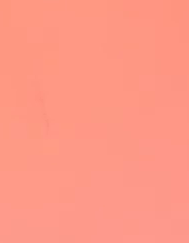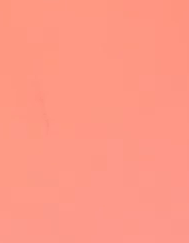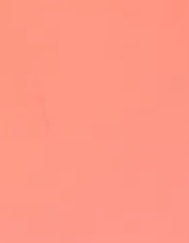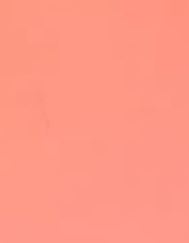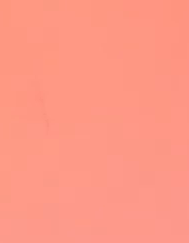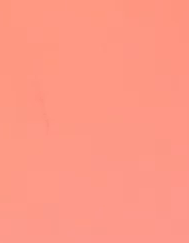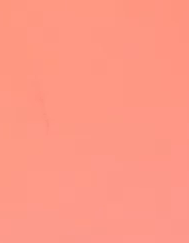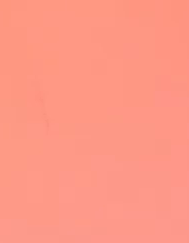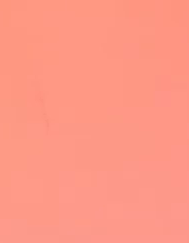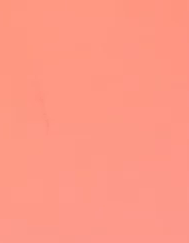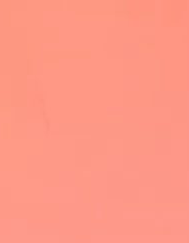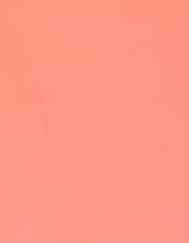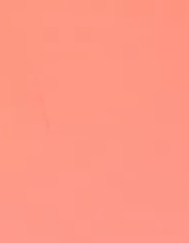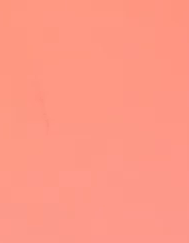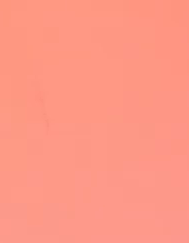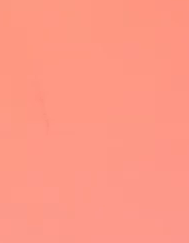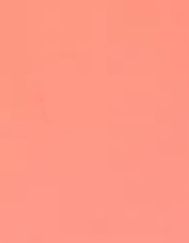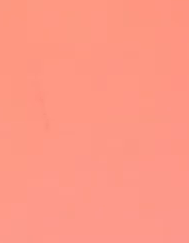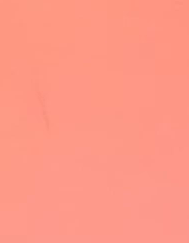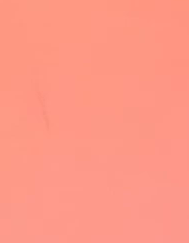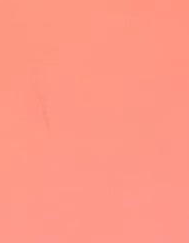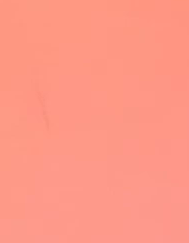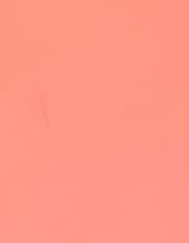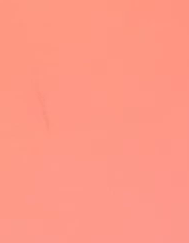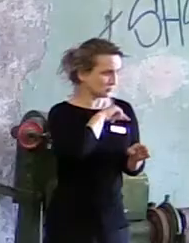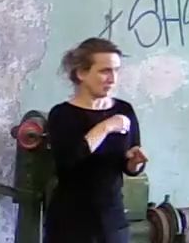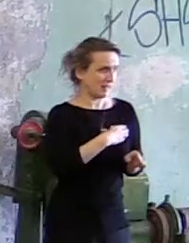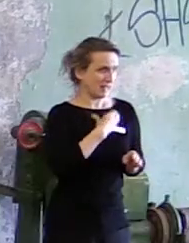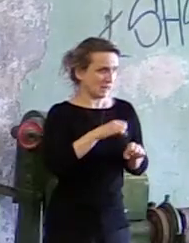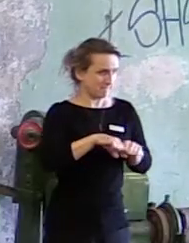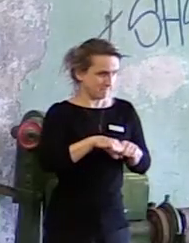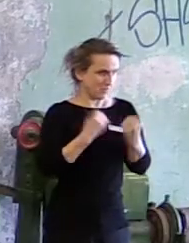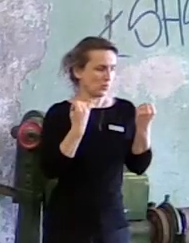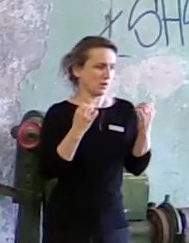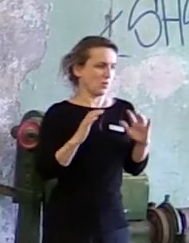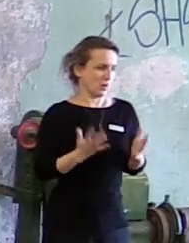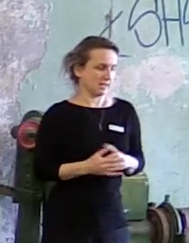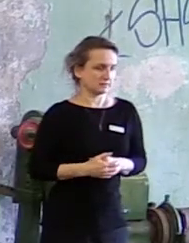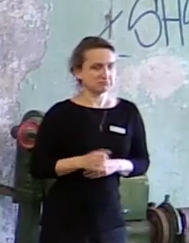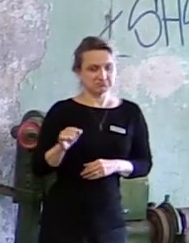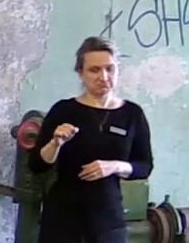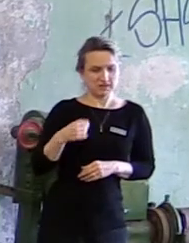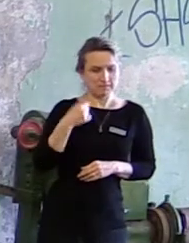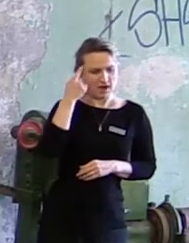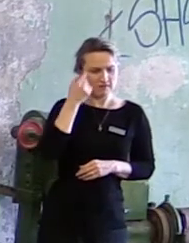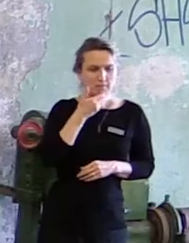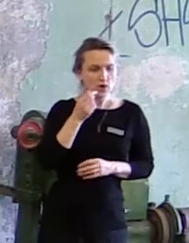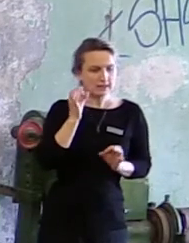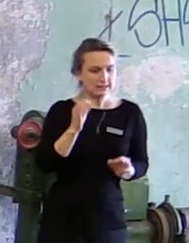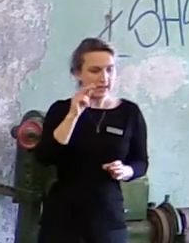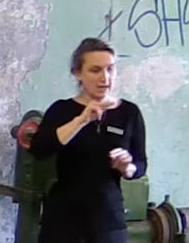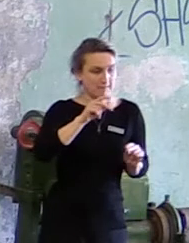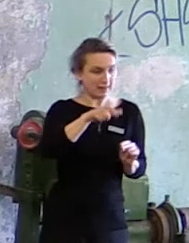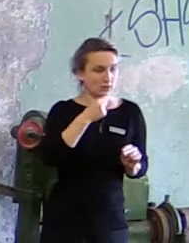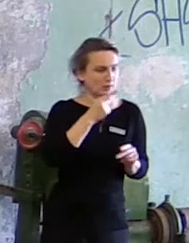tõhusal kasutamisel, eesmärgipärasel kasutamisel ikkagi murda ja muuta. Just, et ma arvan, et see ei ole päris õige, kui õpetaja ütleb, et pange need ära, eks ole, et see ei